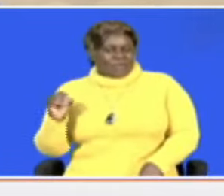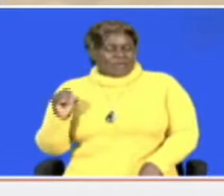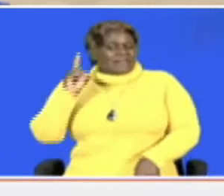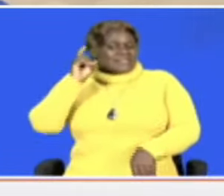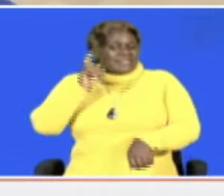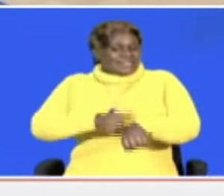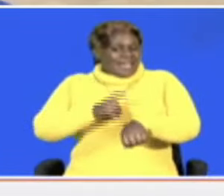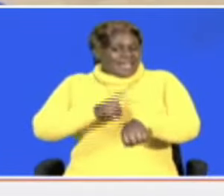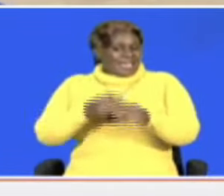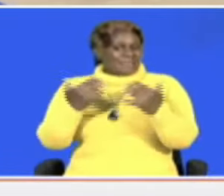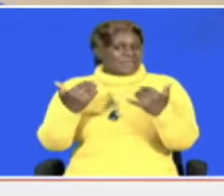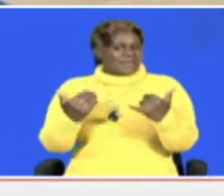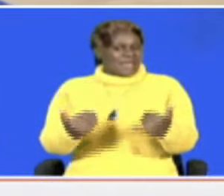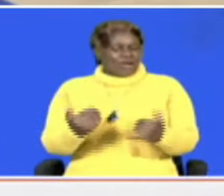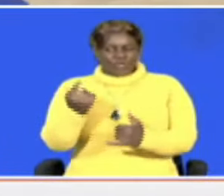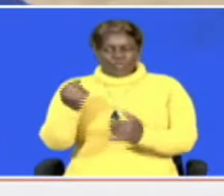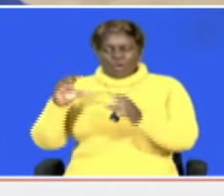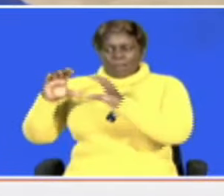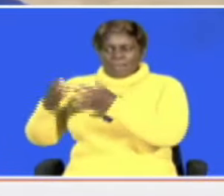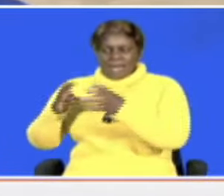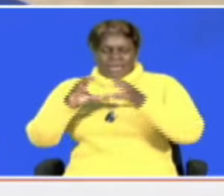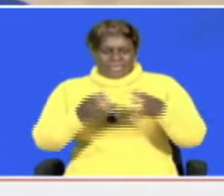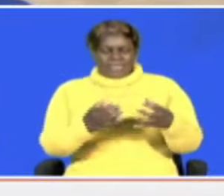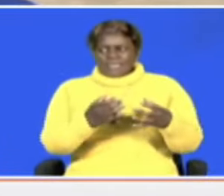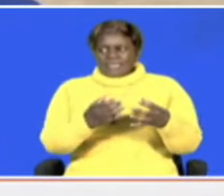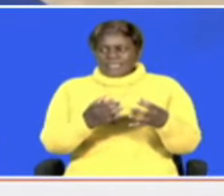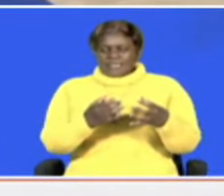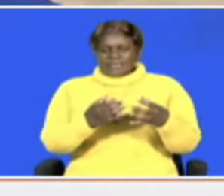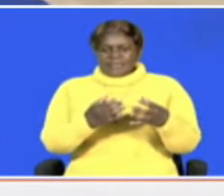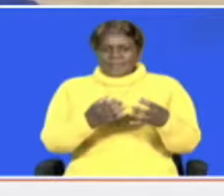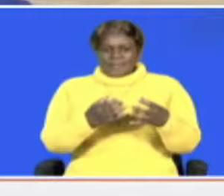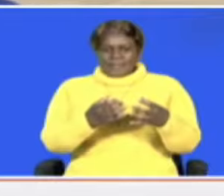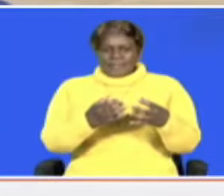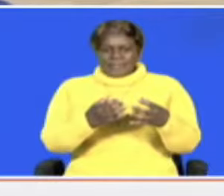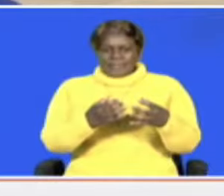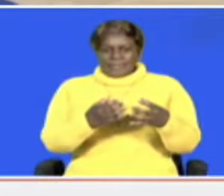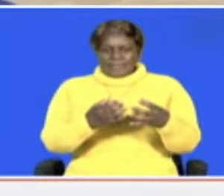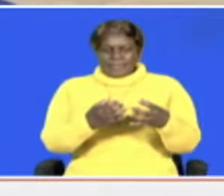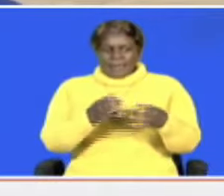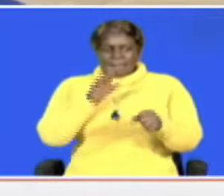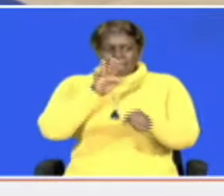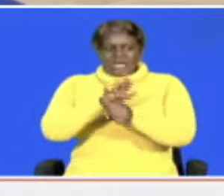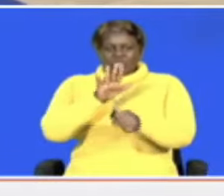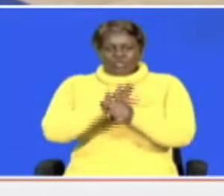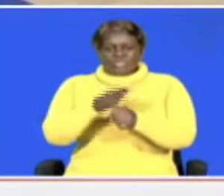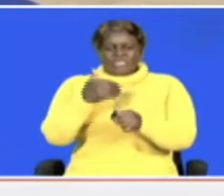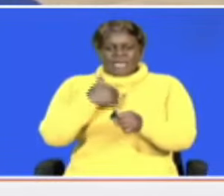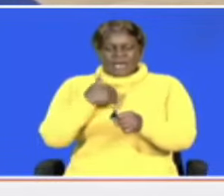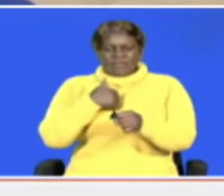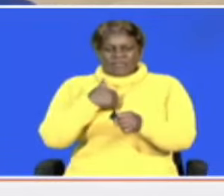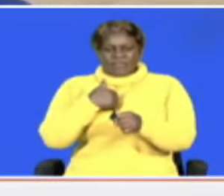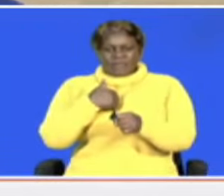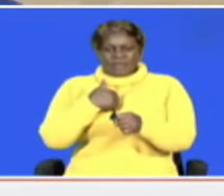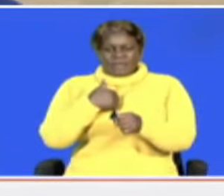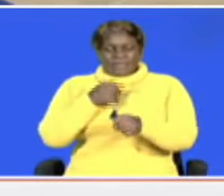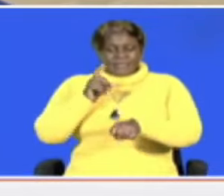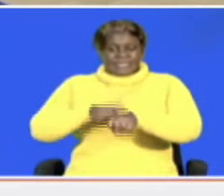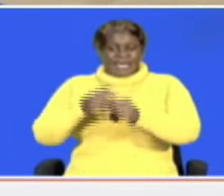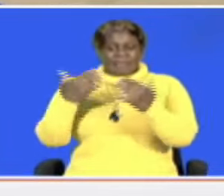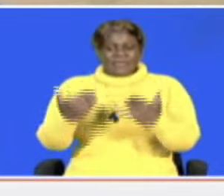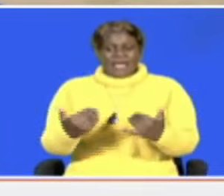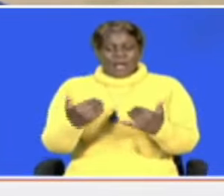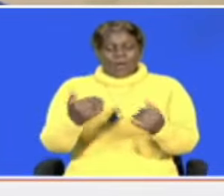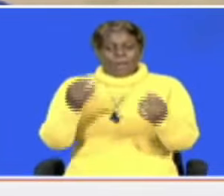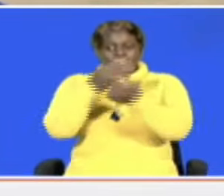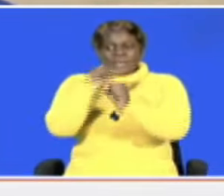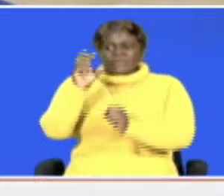time now, even the small parties that I represent, the small parties that are the majority in PPLC, it's high time that the